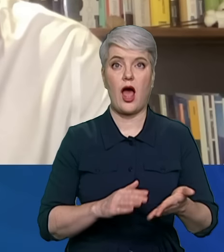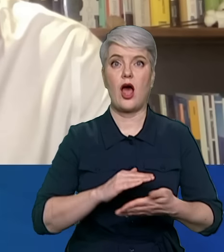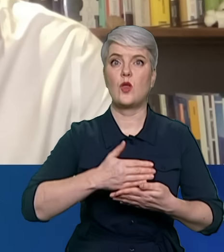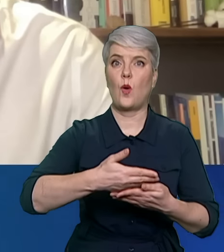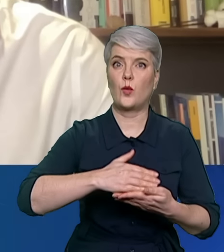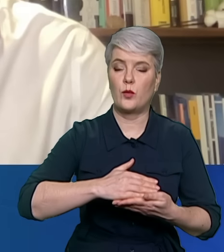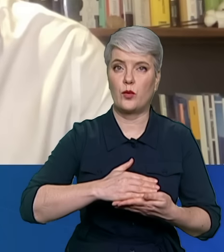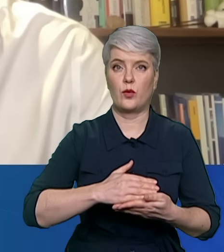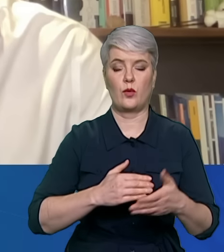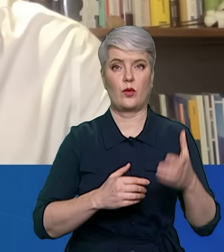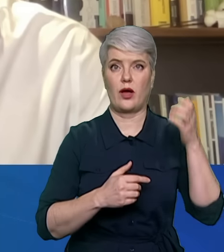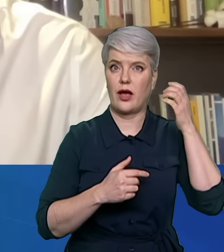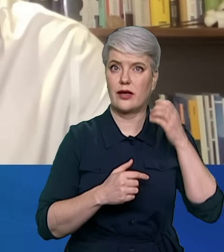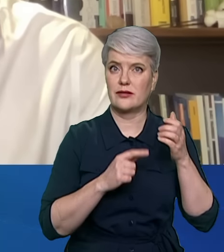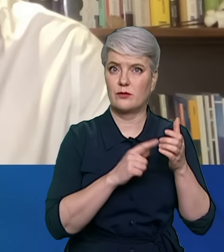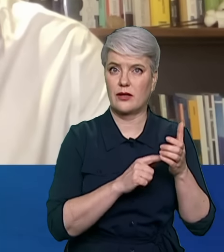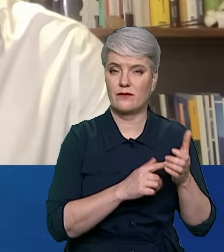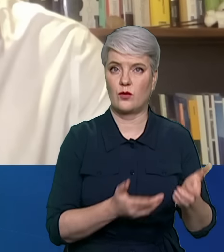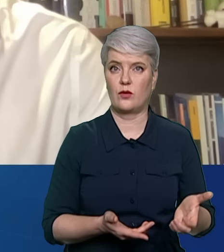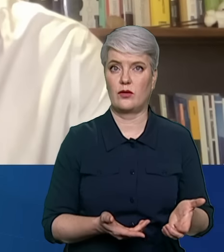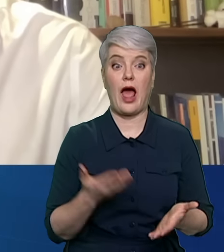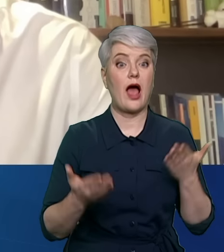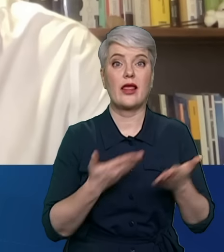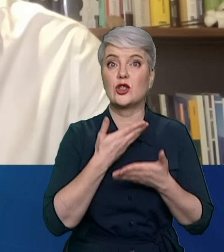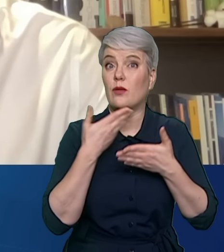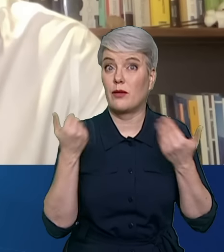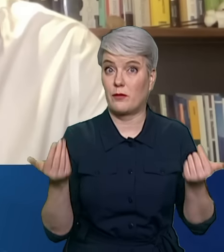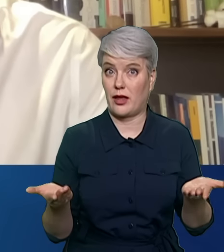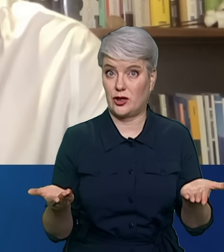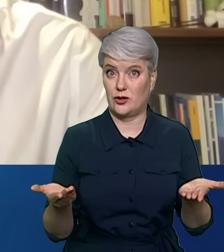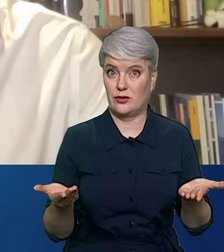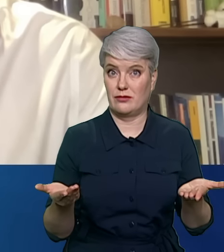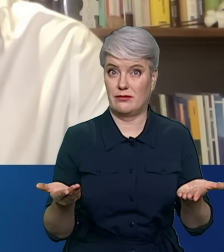смартфон, щоб це зробити. А якщо ти не маєш,